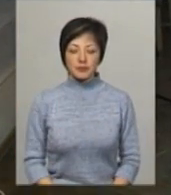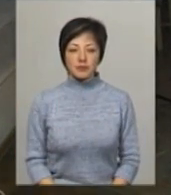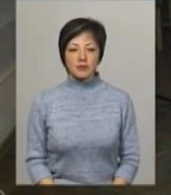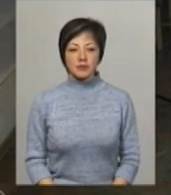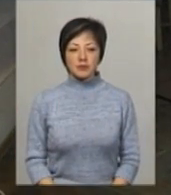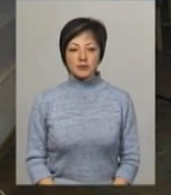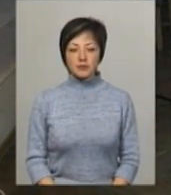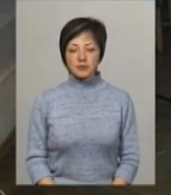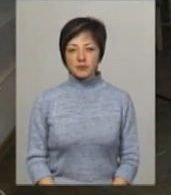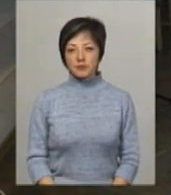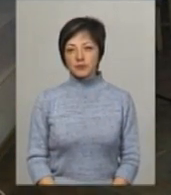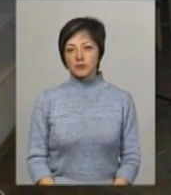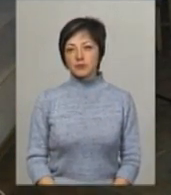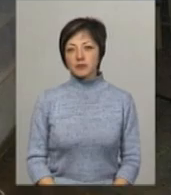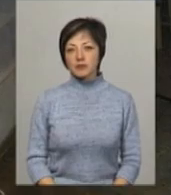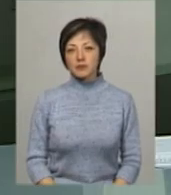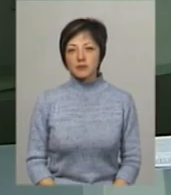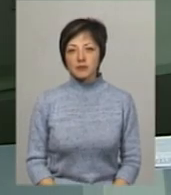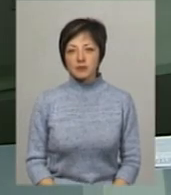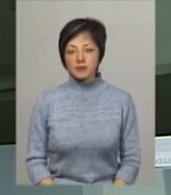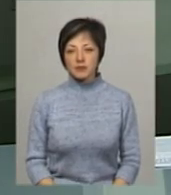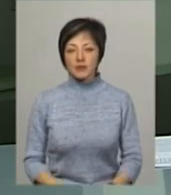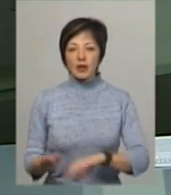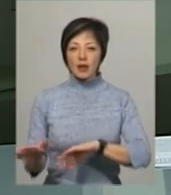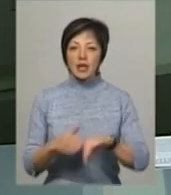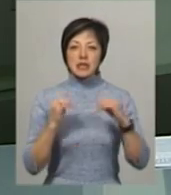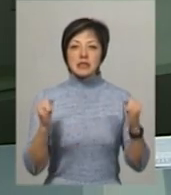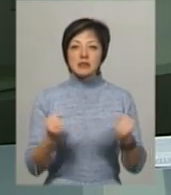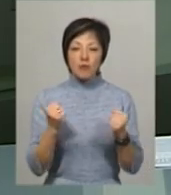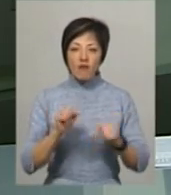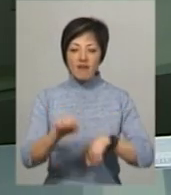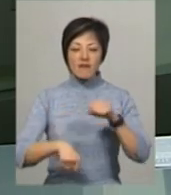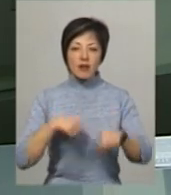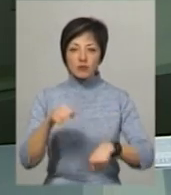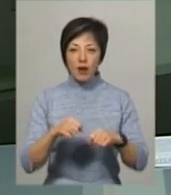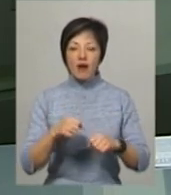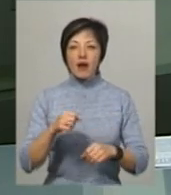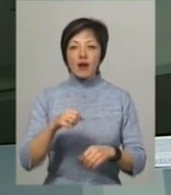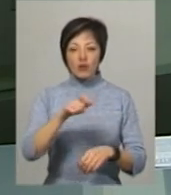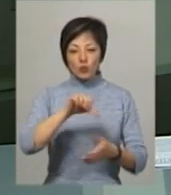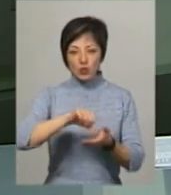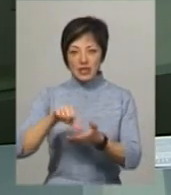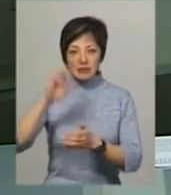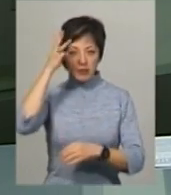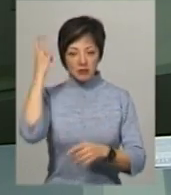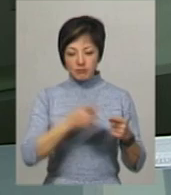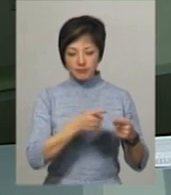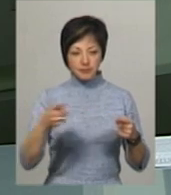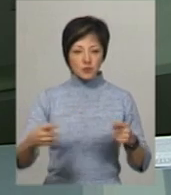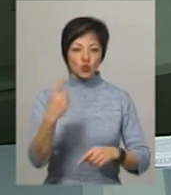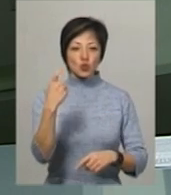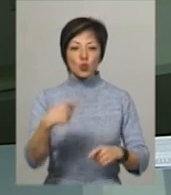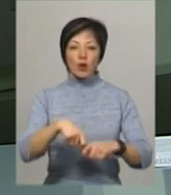Олександр Гришевський, новини «Поділля-Центр». Зимовий велозабіг провели велосипедисти з Хмельницького. Його довжина склала